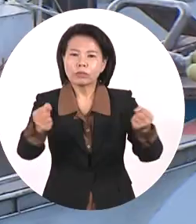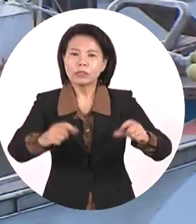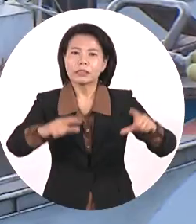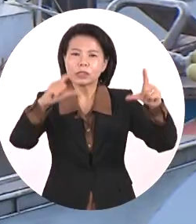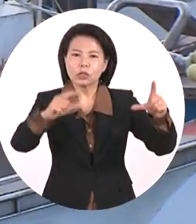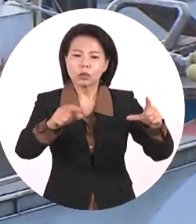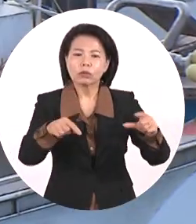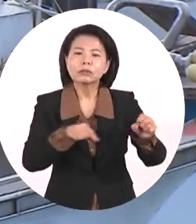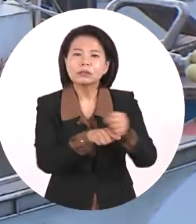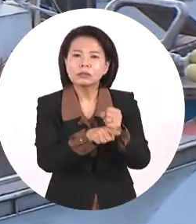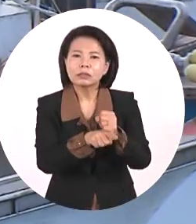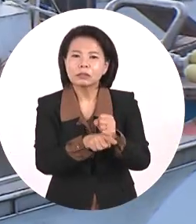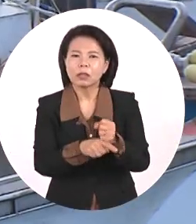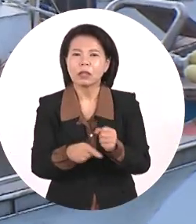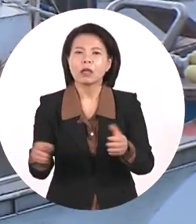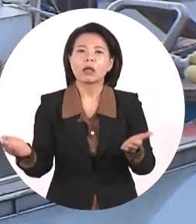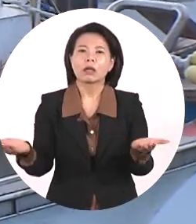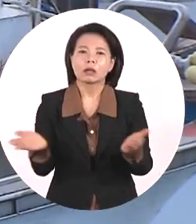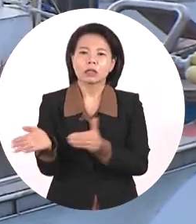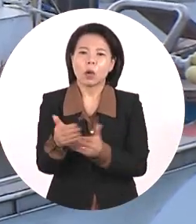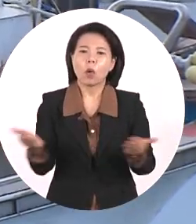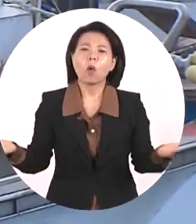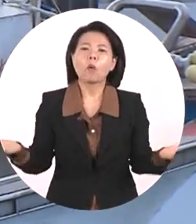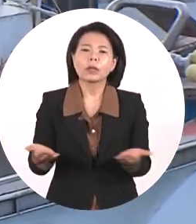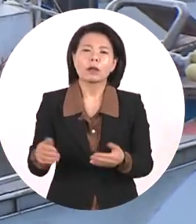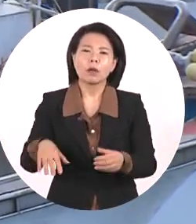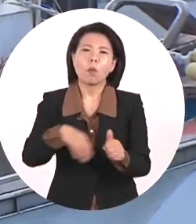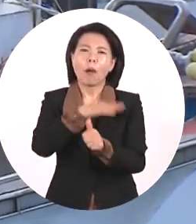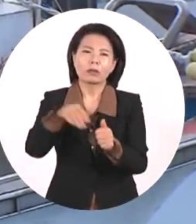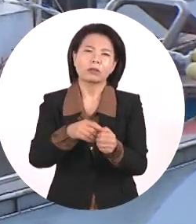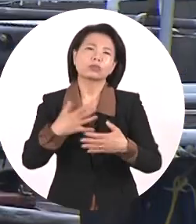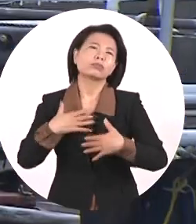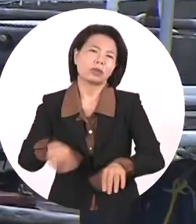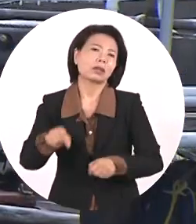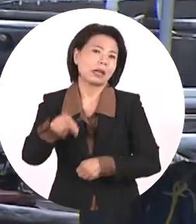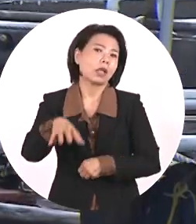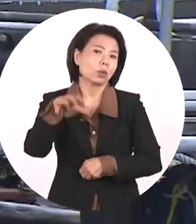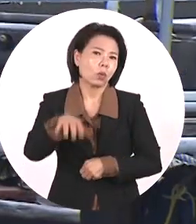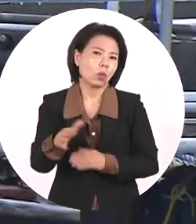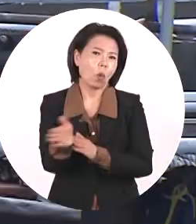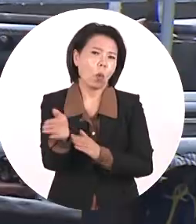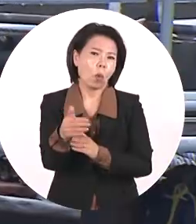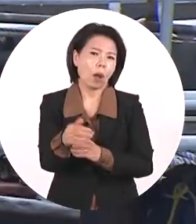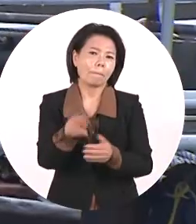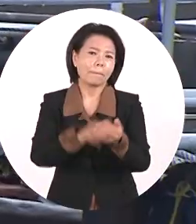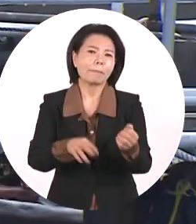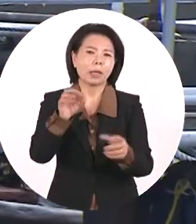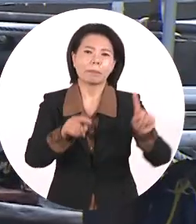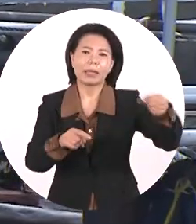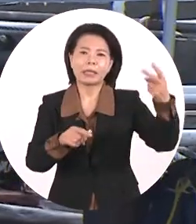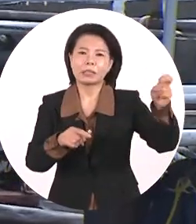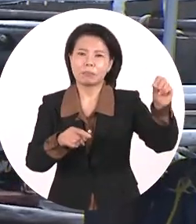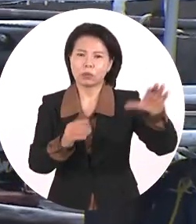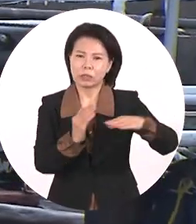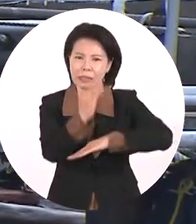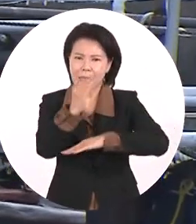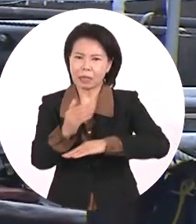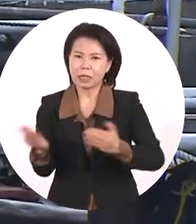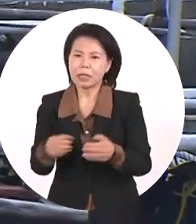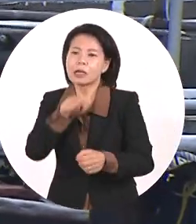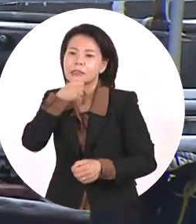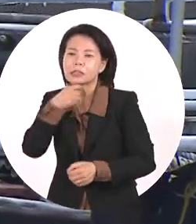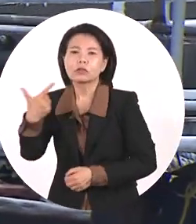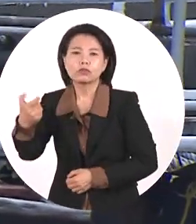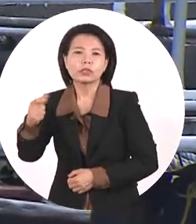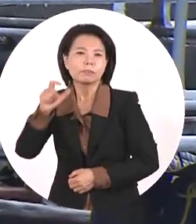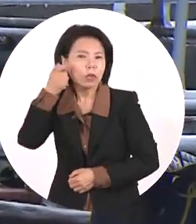조건분리지역 직불금은 어업 환경이 열악한 지역의 어가를 대상으로 하는데요. 수산물 판매액 120만 원 이상